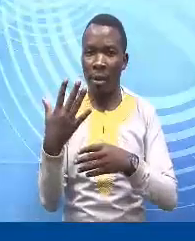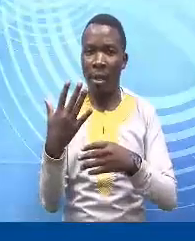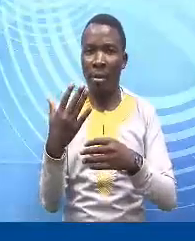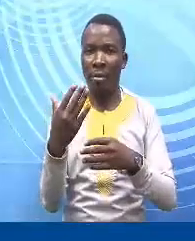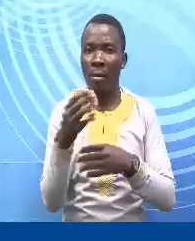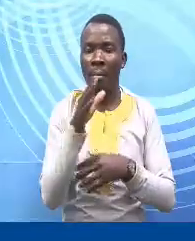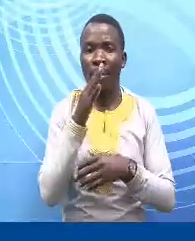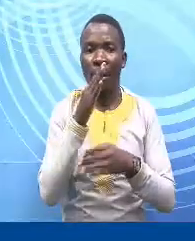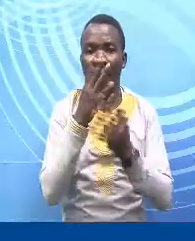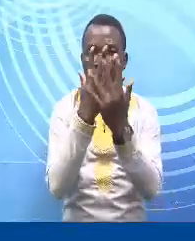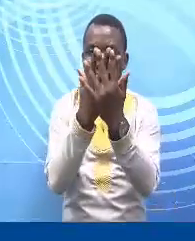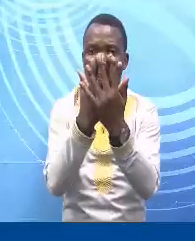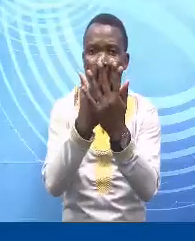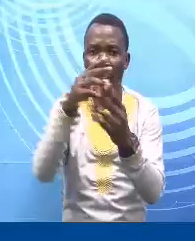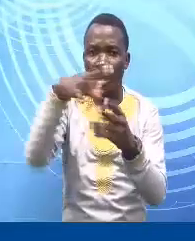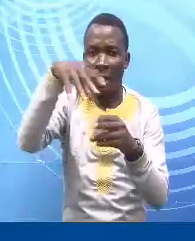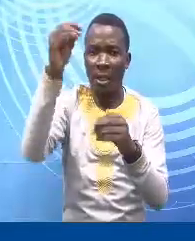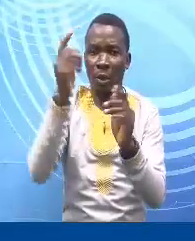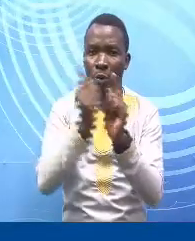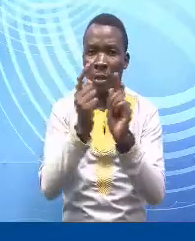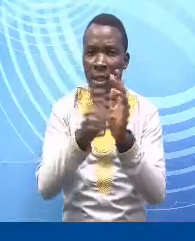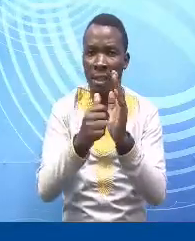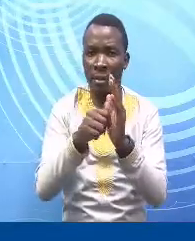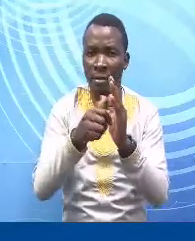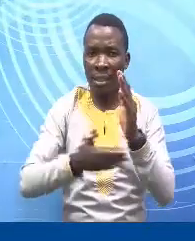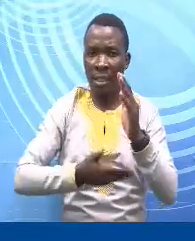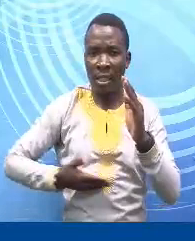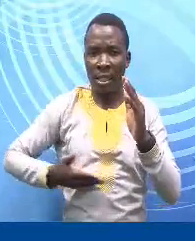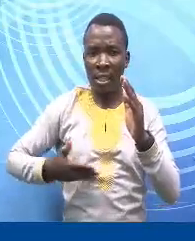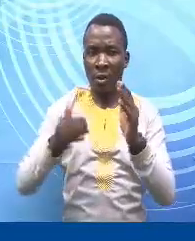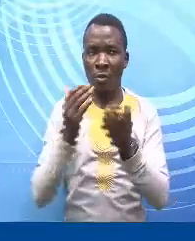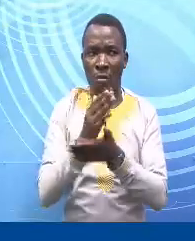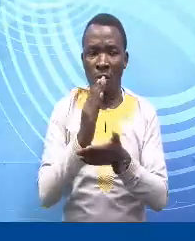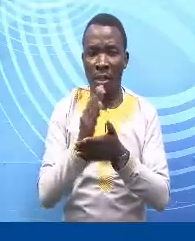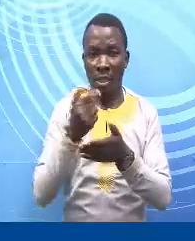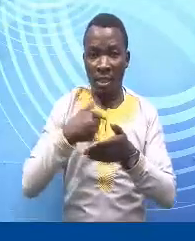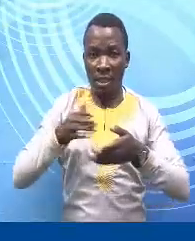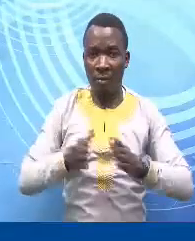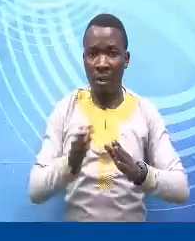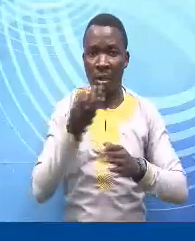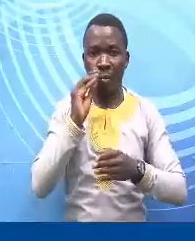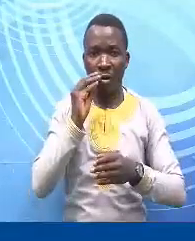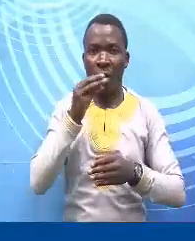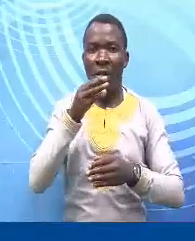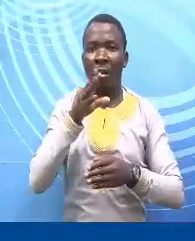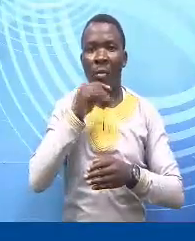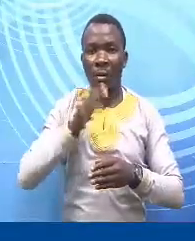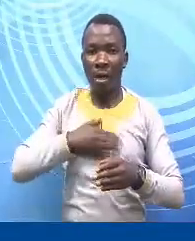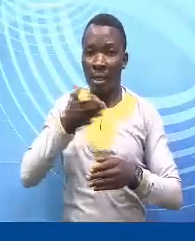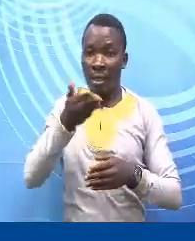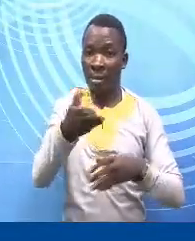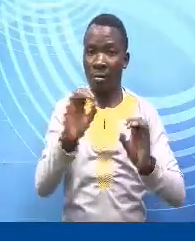Tura nikibaza cy'inzara cyane pe kibaza cy'inzara kiratubangamiye. Tore nabyariye no mu rugo mugabo wanje nawo hari nakina